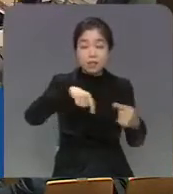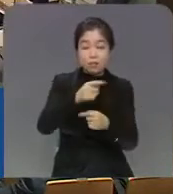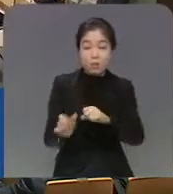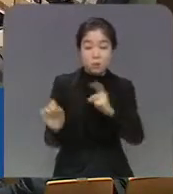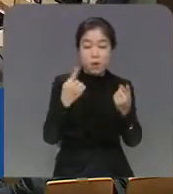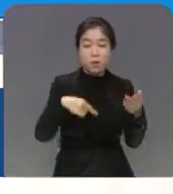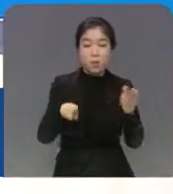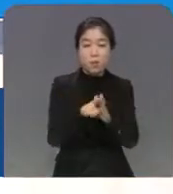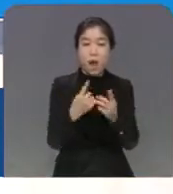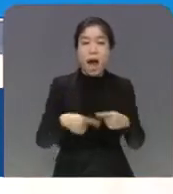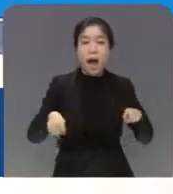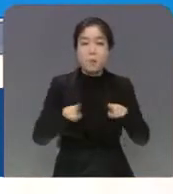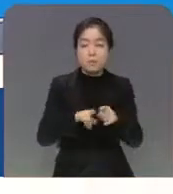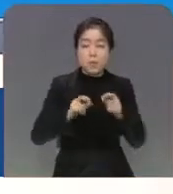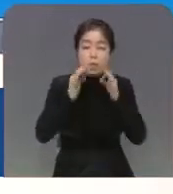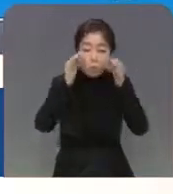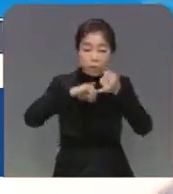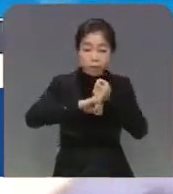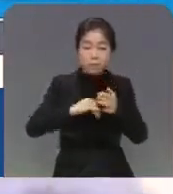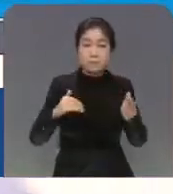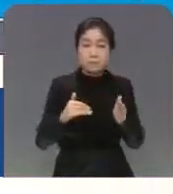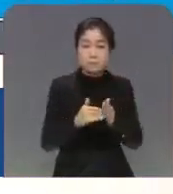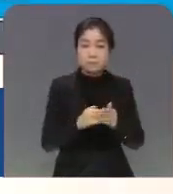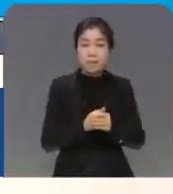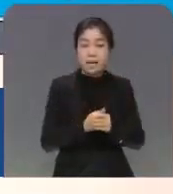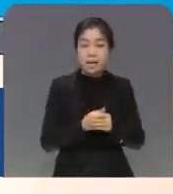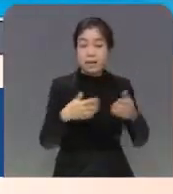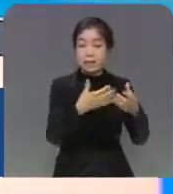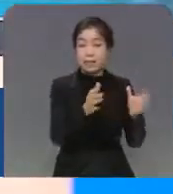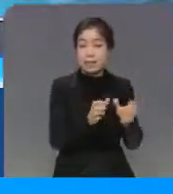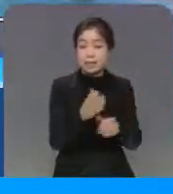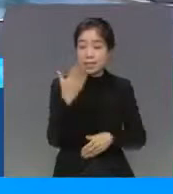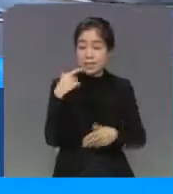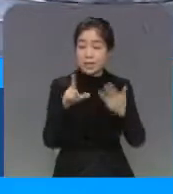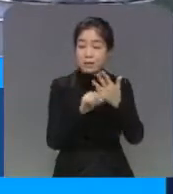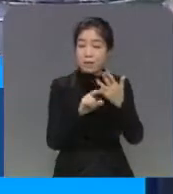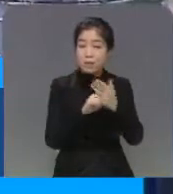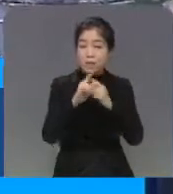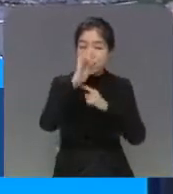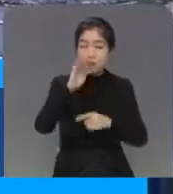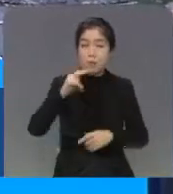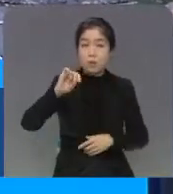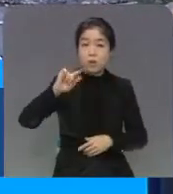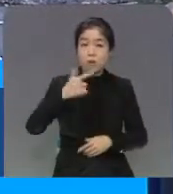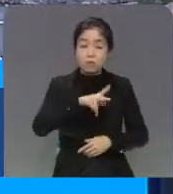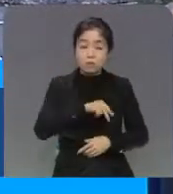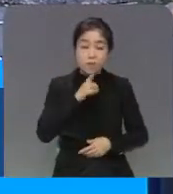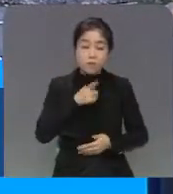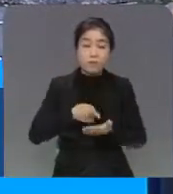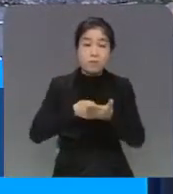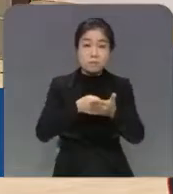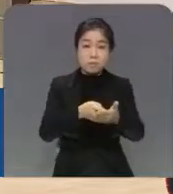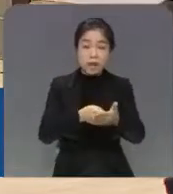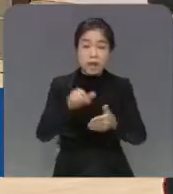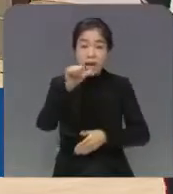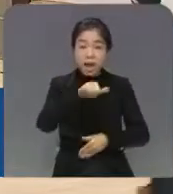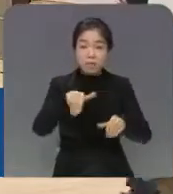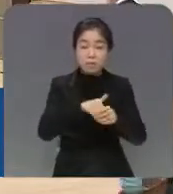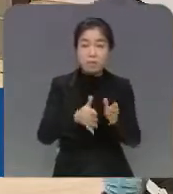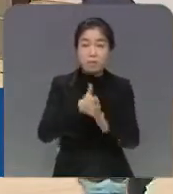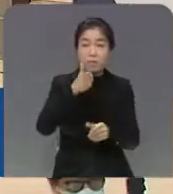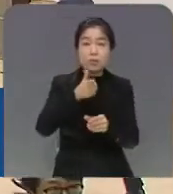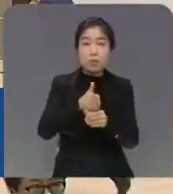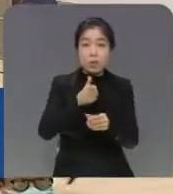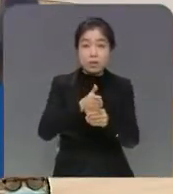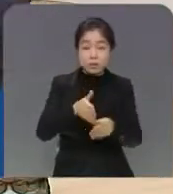정상화를 위해 함께 노력하기로 했습니다. 이들 단체는 지난 8월 이병훈 의원이 발의한 아시아 문화중심도시